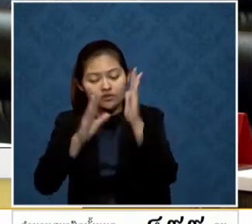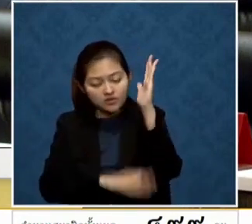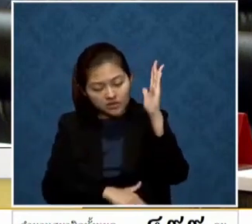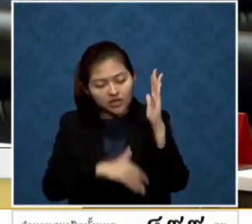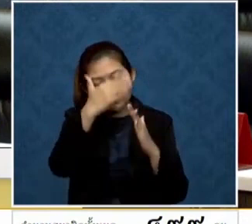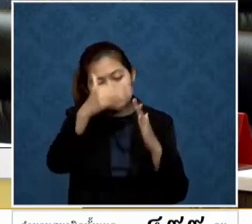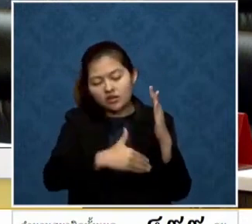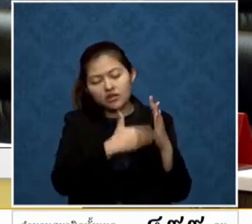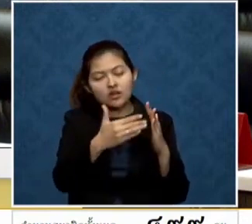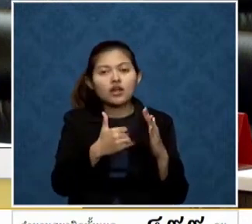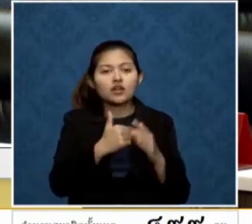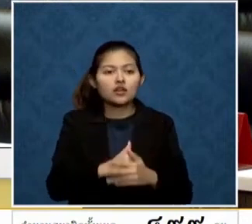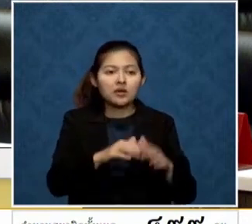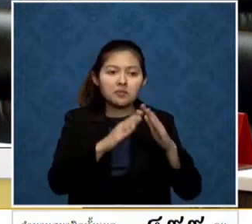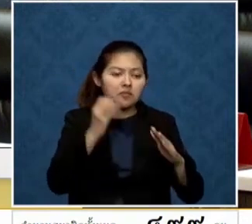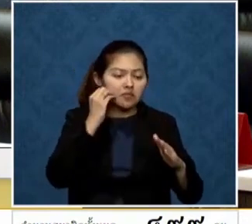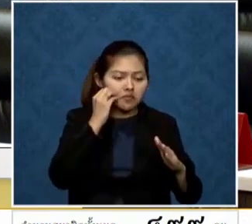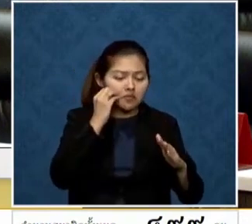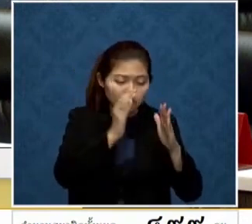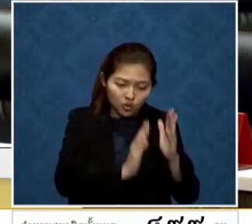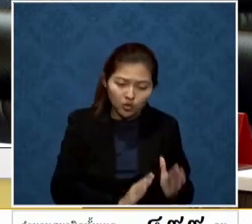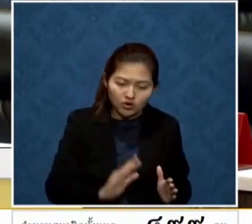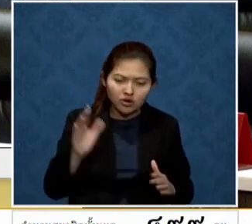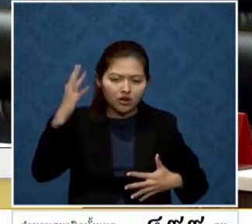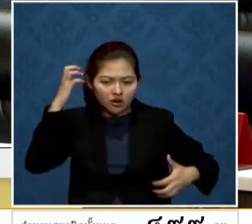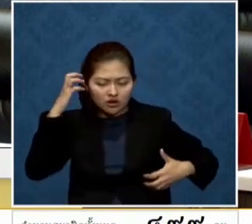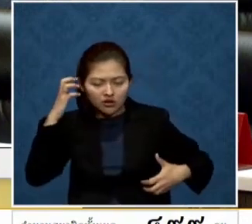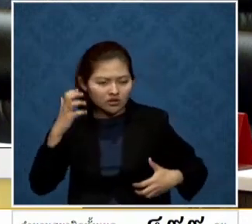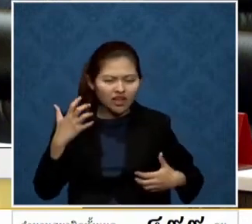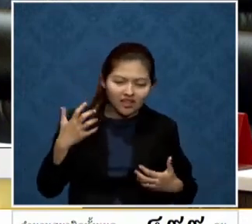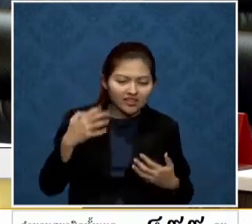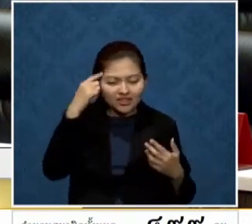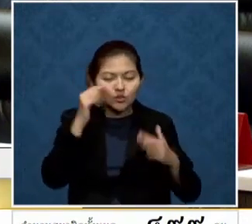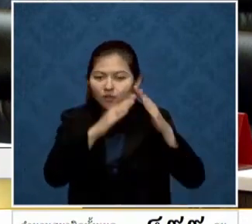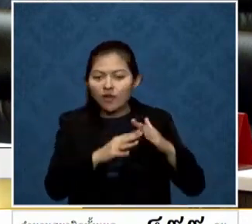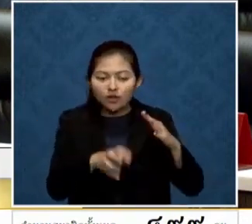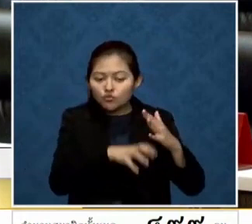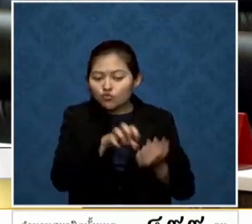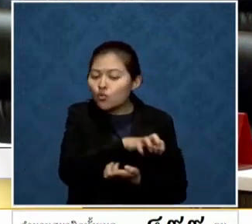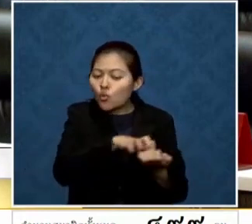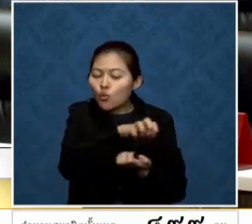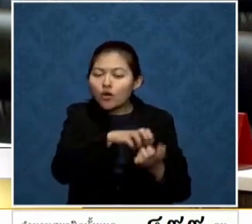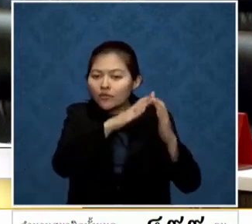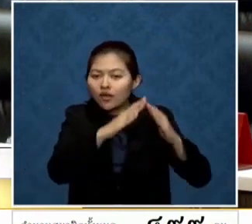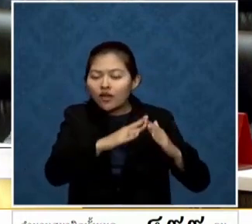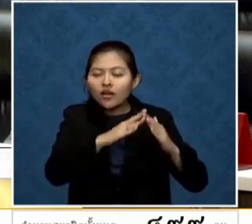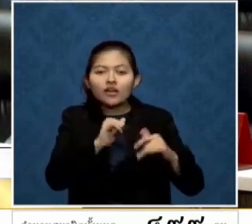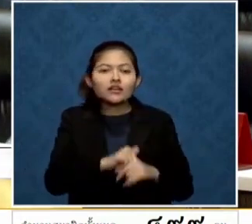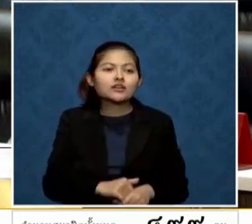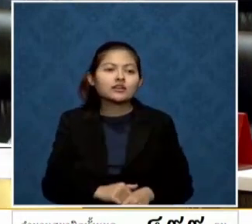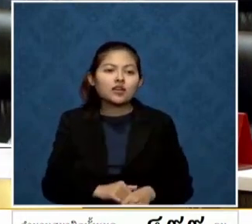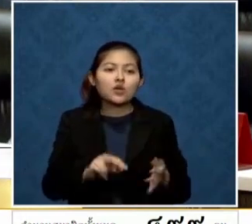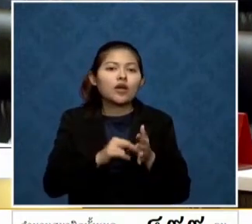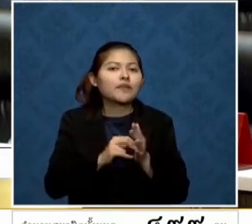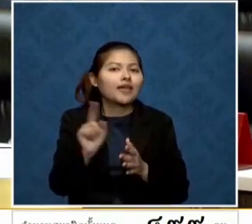ภาคอะไรก็ตามทีนะครับบ้านคนกับบ้านลิงเแยกไม่ออกแล้วตอนนี้แทบจะอยู่บ้านหลังเดียวกันแล้วครับท่านประธานการอยู่บ้านหลังเดียวกันหมาย